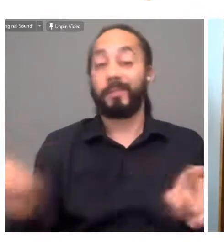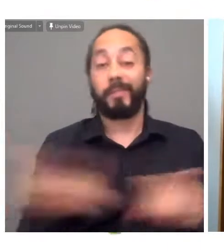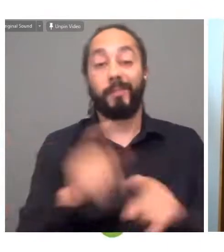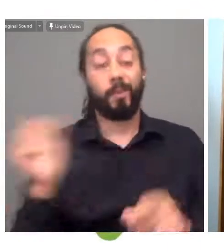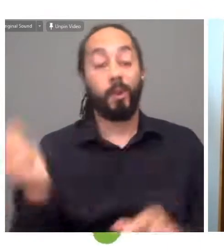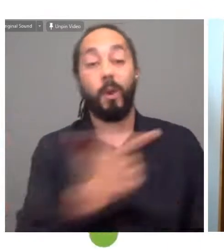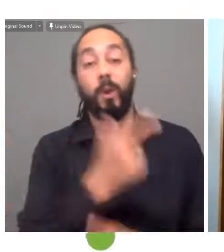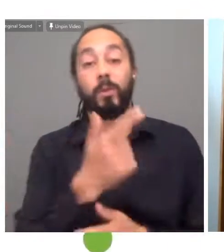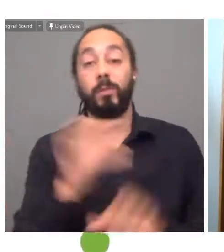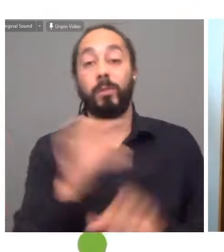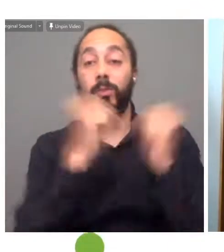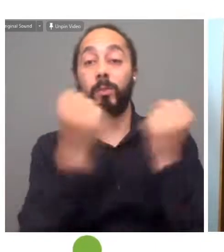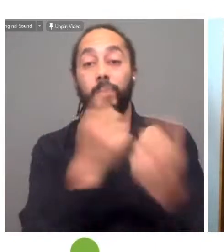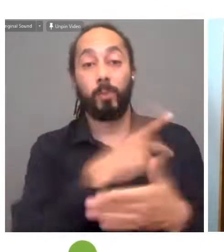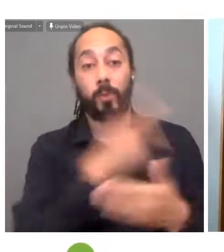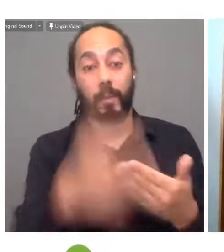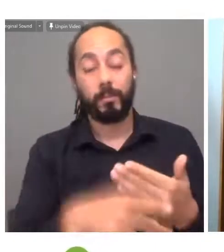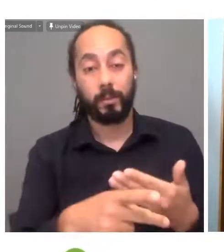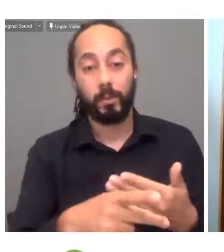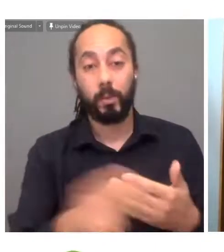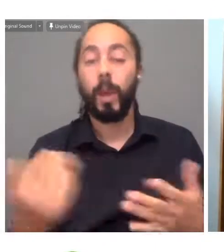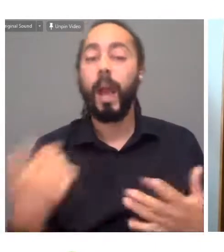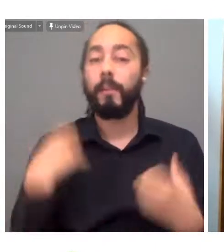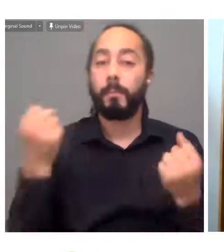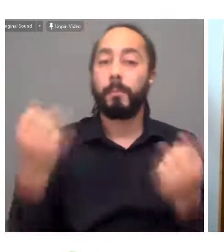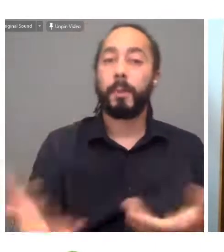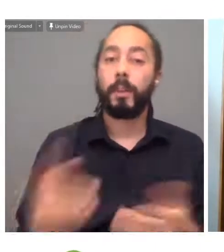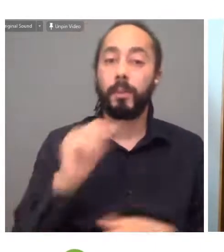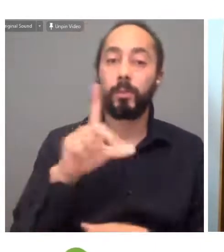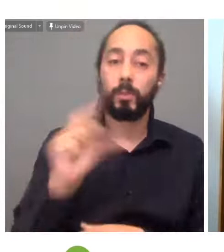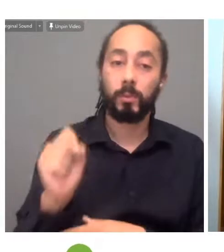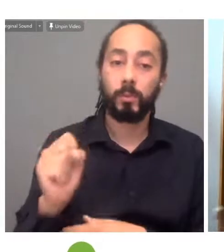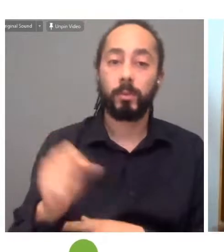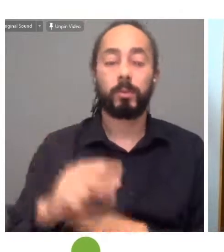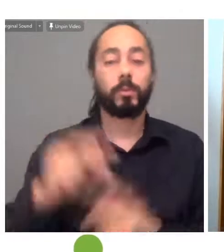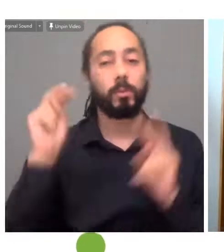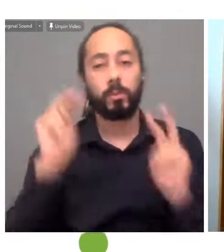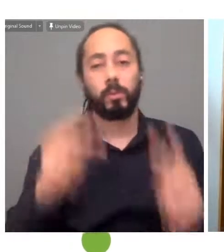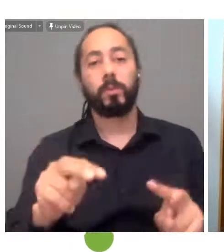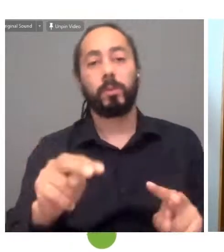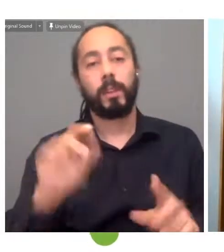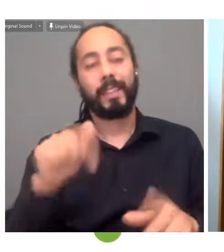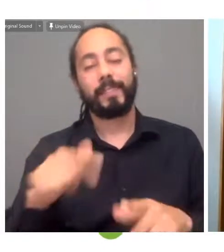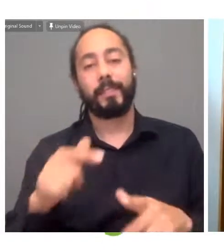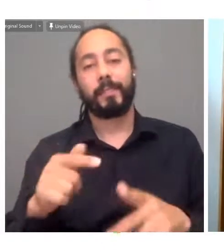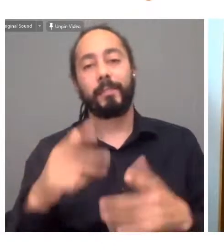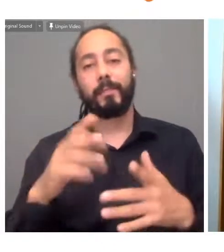des provinces et des territoires, l'aide sociale. Alors, il faudrait… Mais